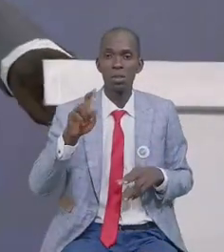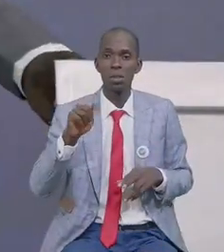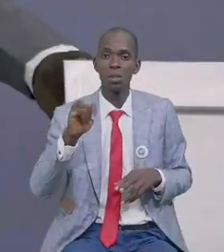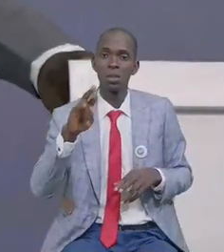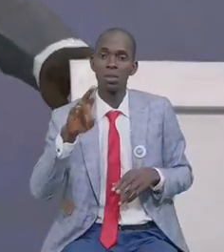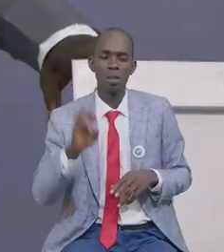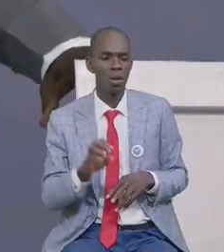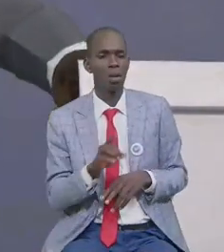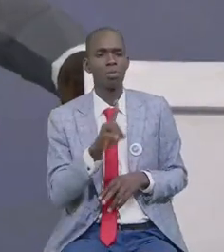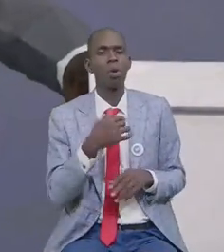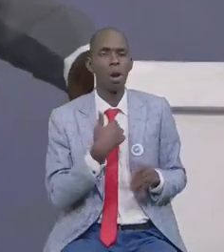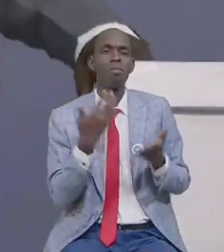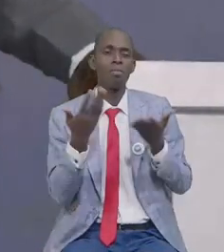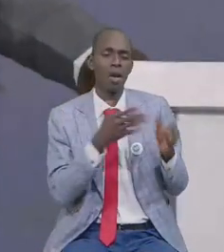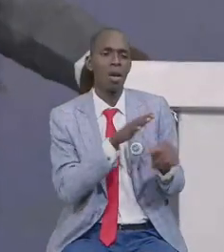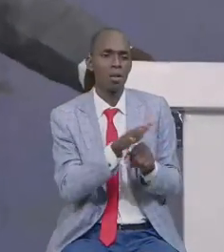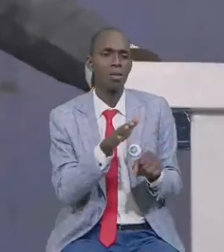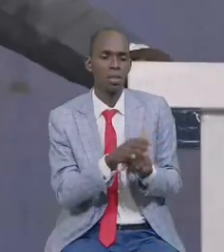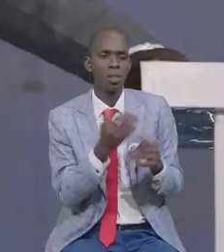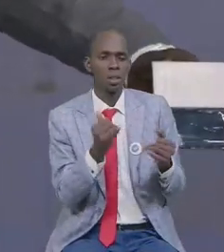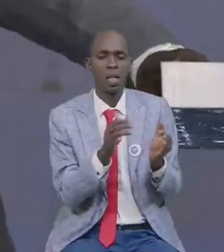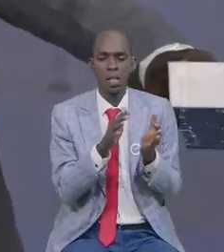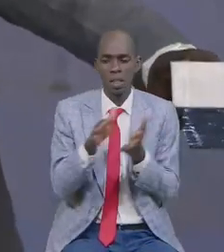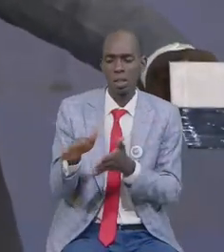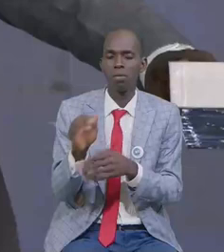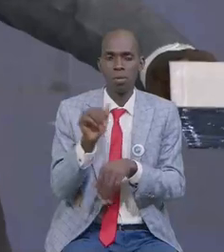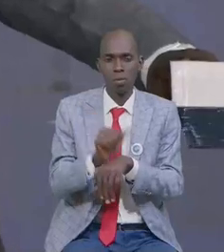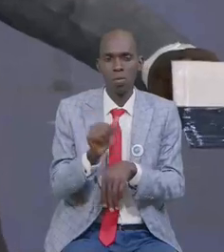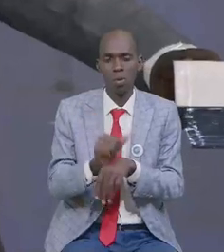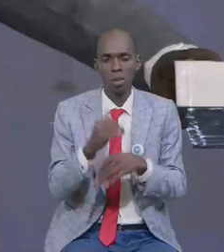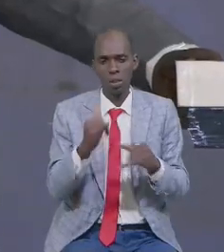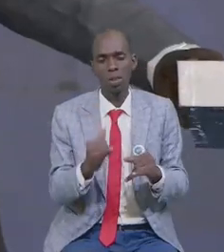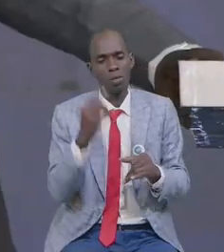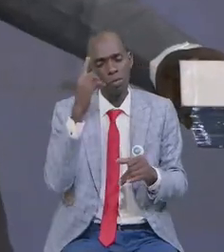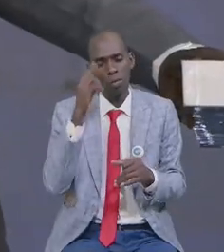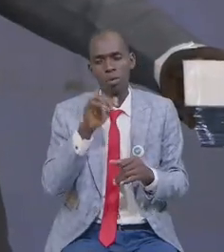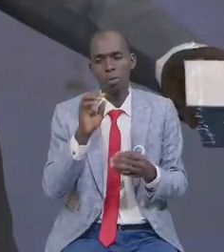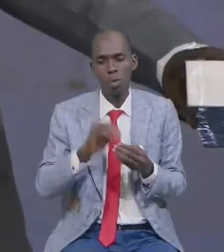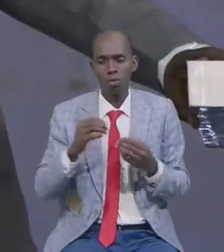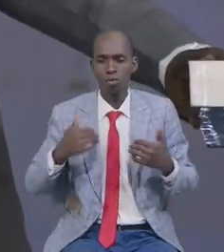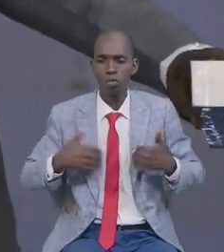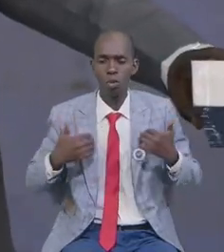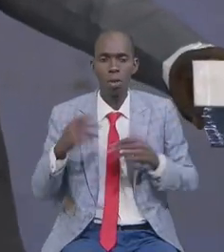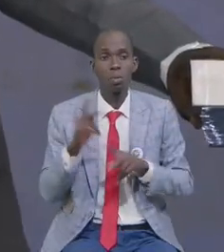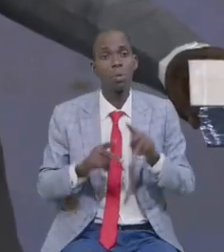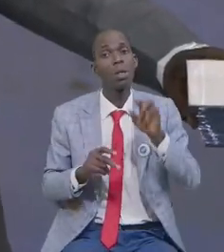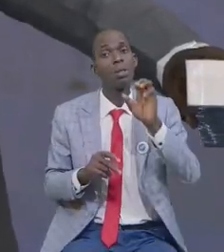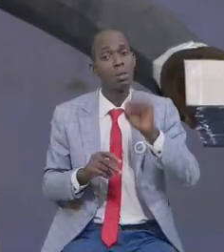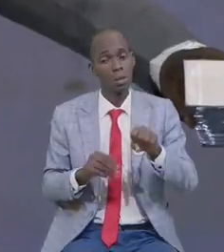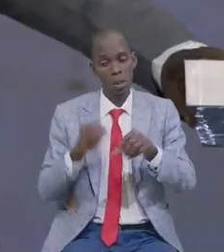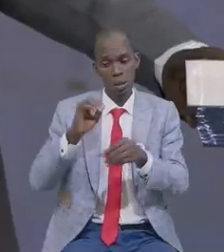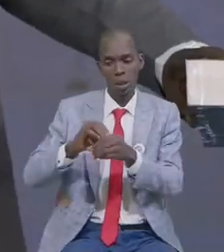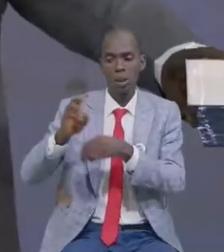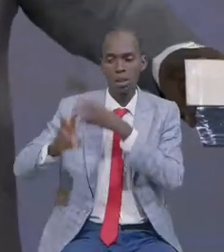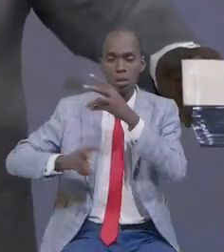Tu as assez donné. Laisse le fauteuil à la jeune génération. Oui, dans le monde.